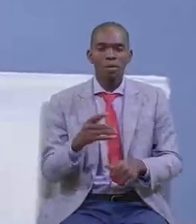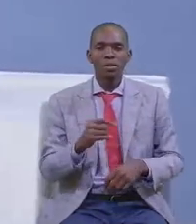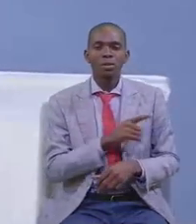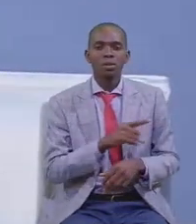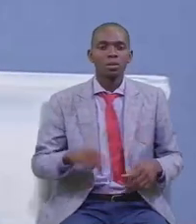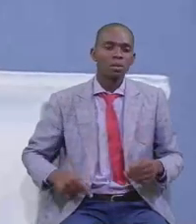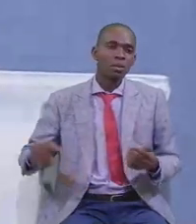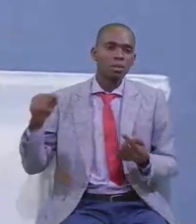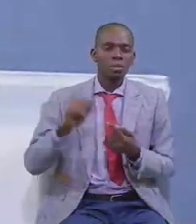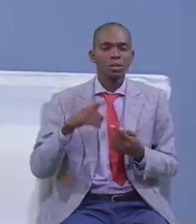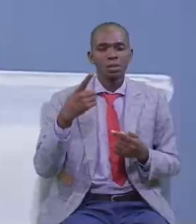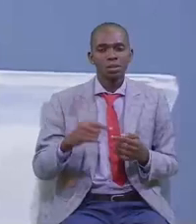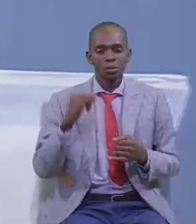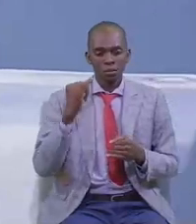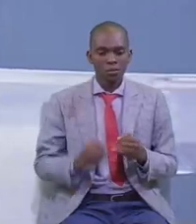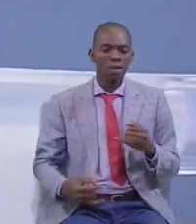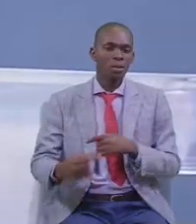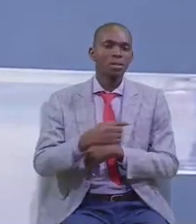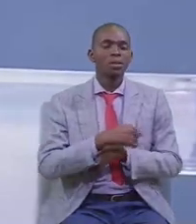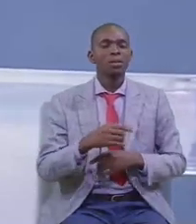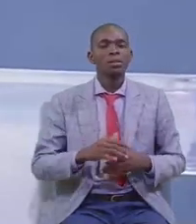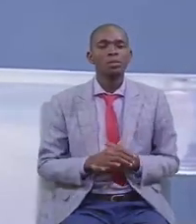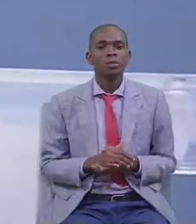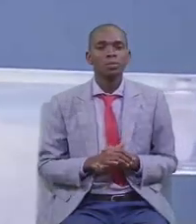Suivre le Seigneur de façon déterminée jusqu'à la fin.